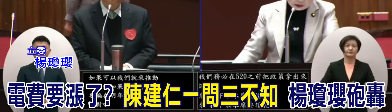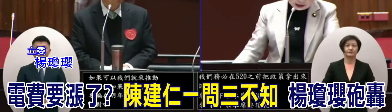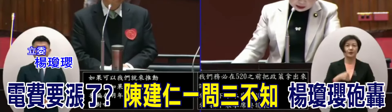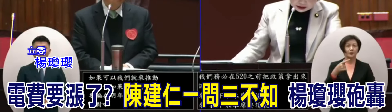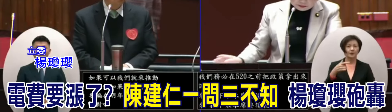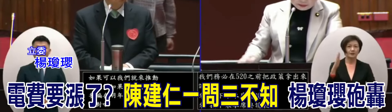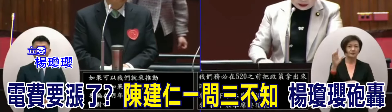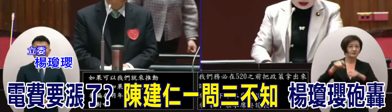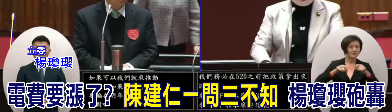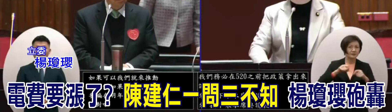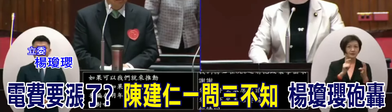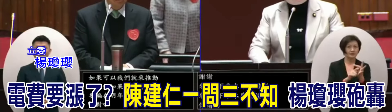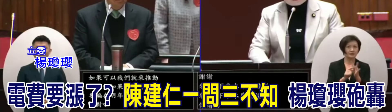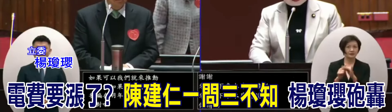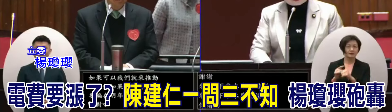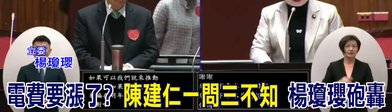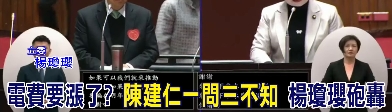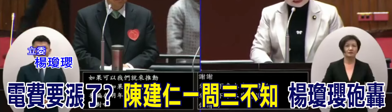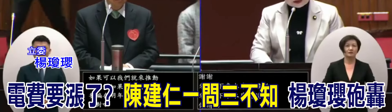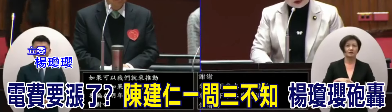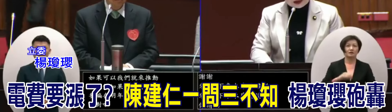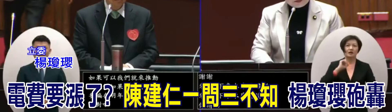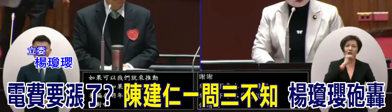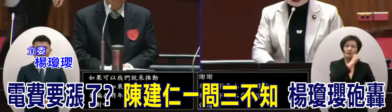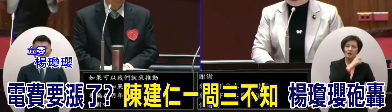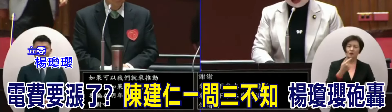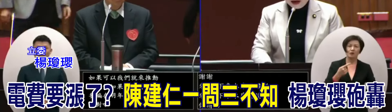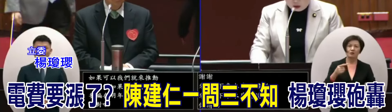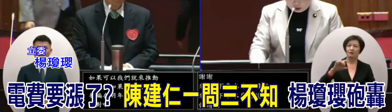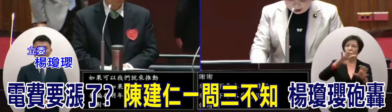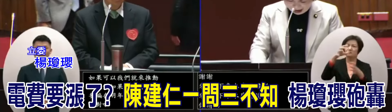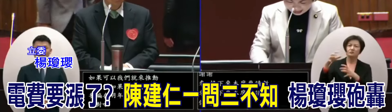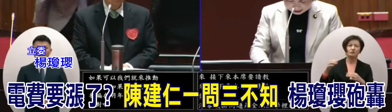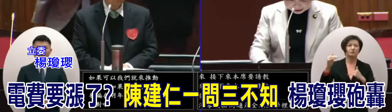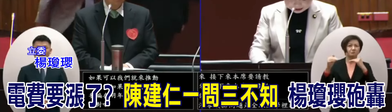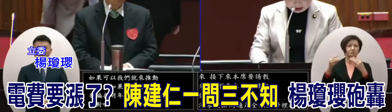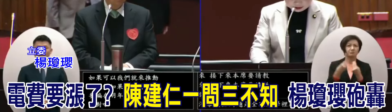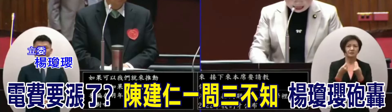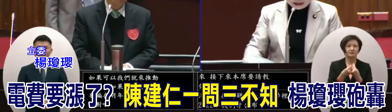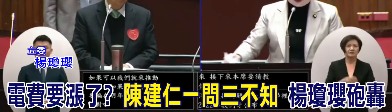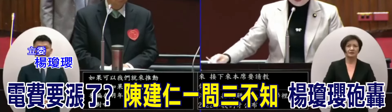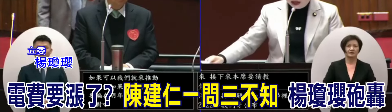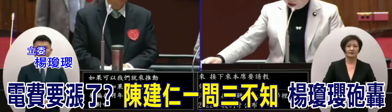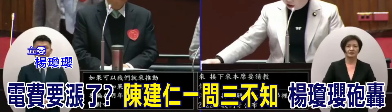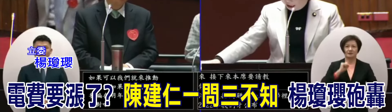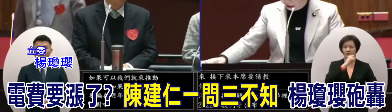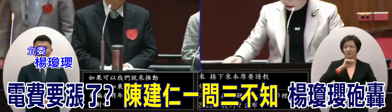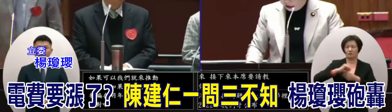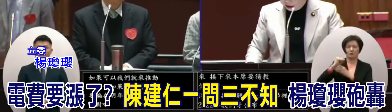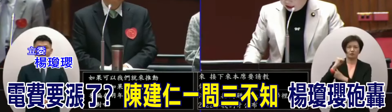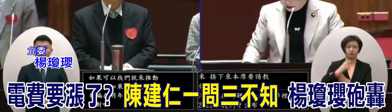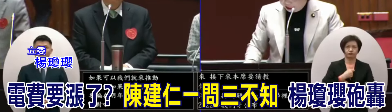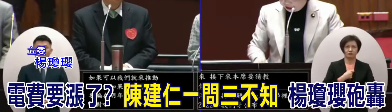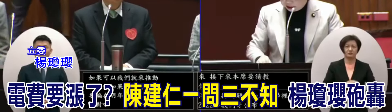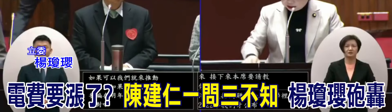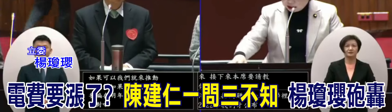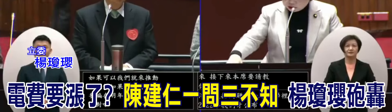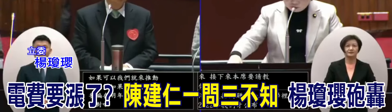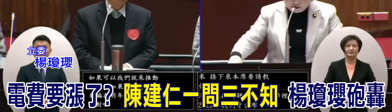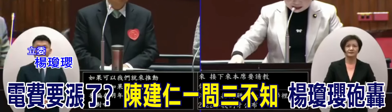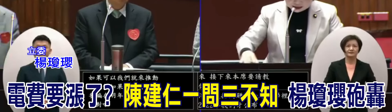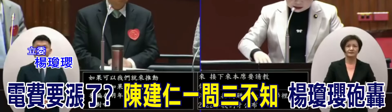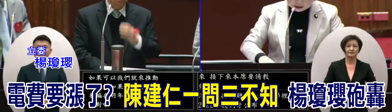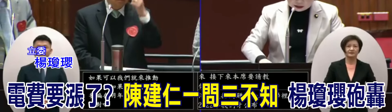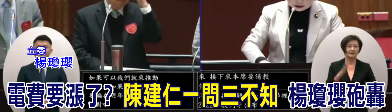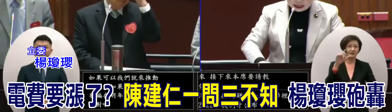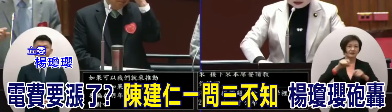策略等等，那我们要怎么跟台湾接轨？不管怎么样，我们还是要加油。所以，这个各